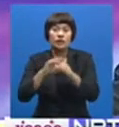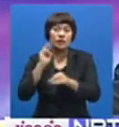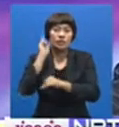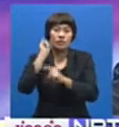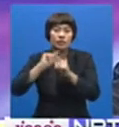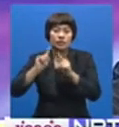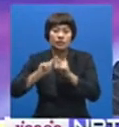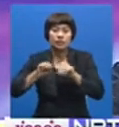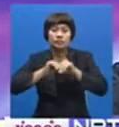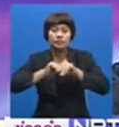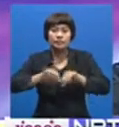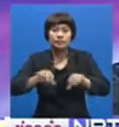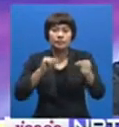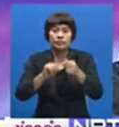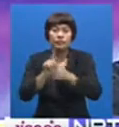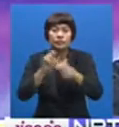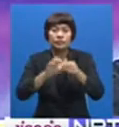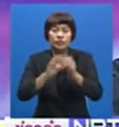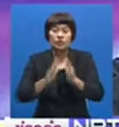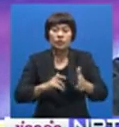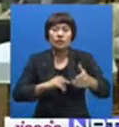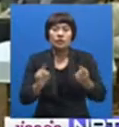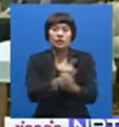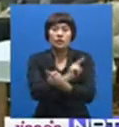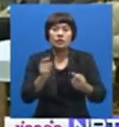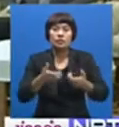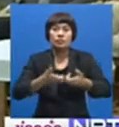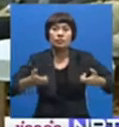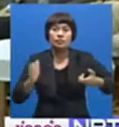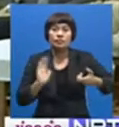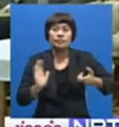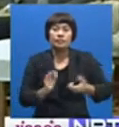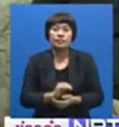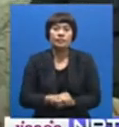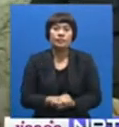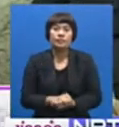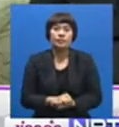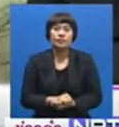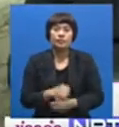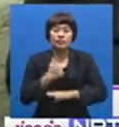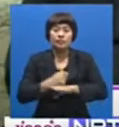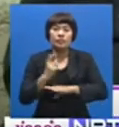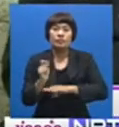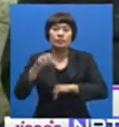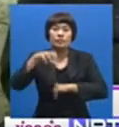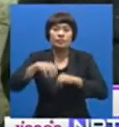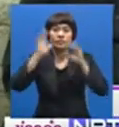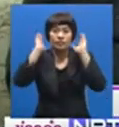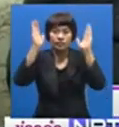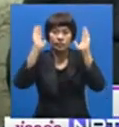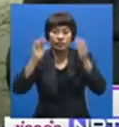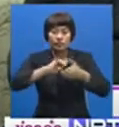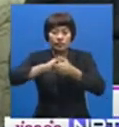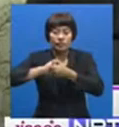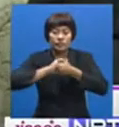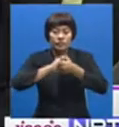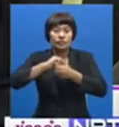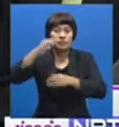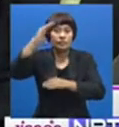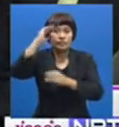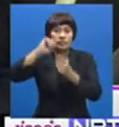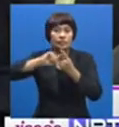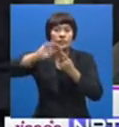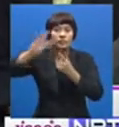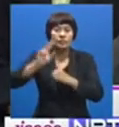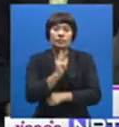สร้างความซักแตกแยกของคนในสังคมนายอภินันท์จันทรังษีอธิบดีกรมประชาสัมพันธ์ร่วมกับผู้แทนจากกองทัพภาคที่ 4และ